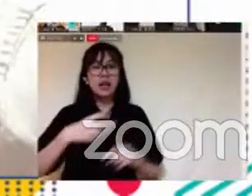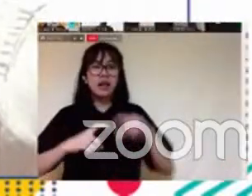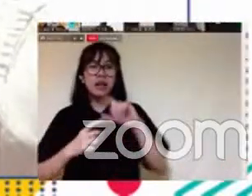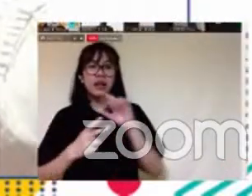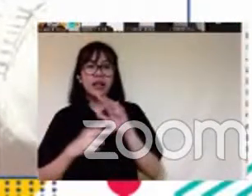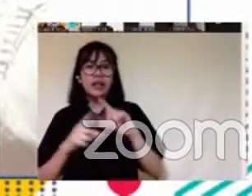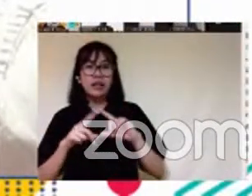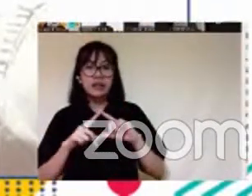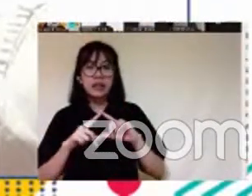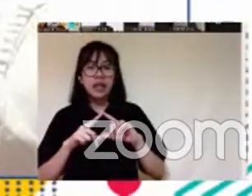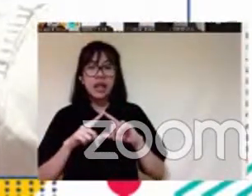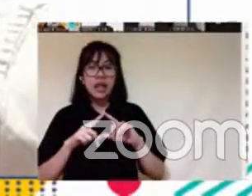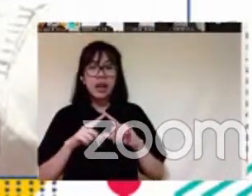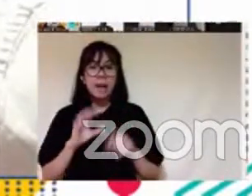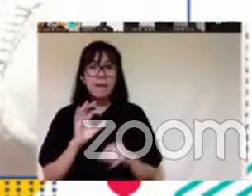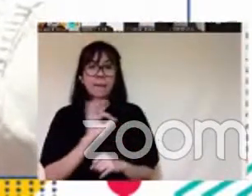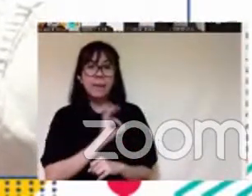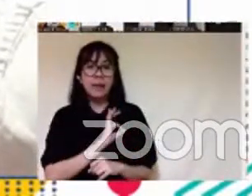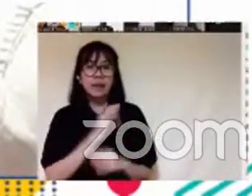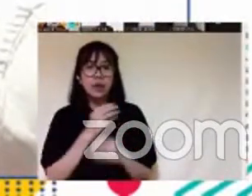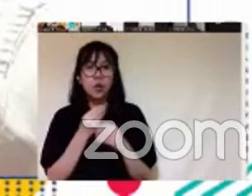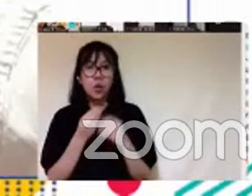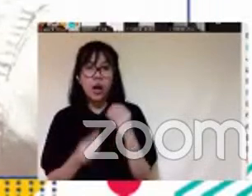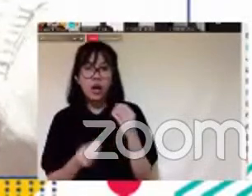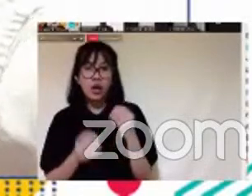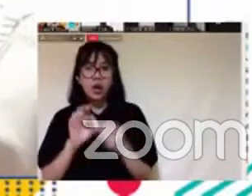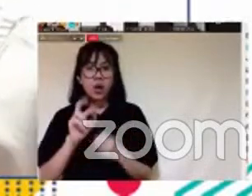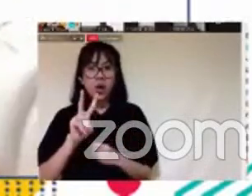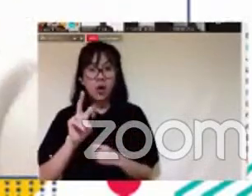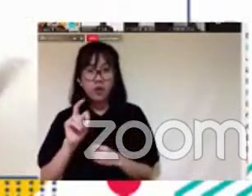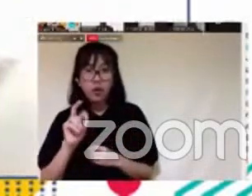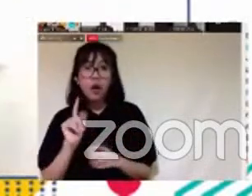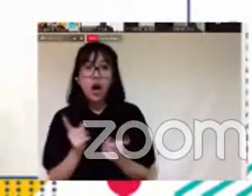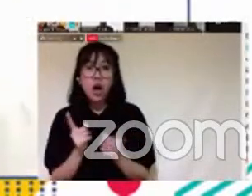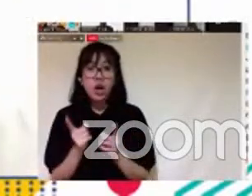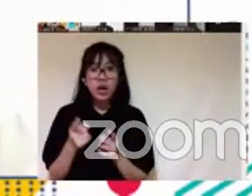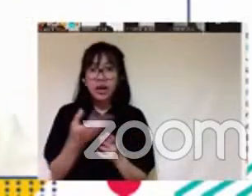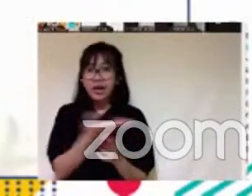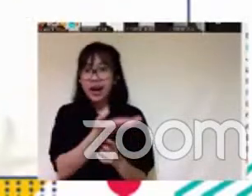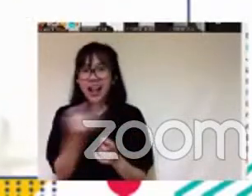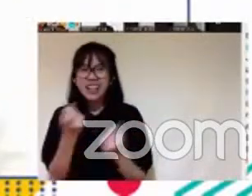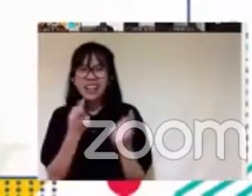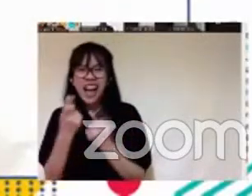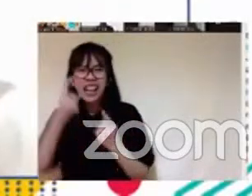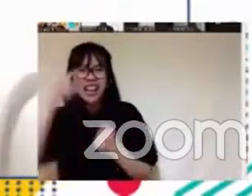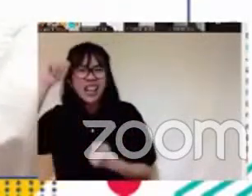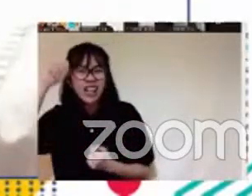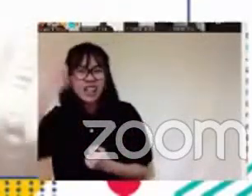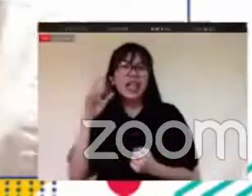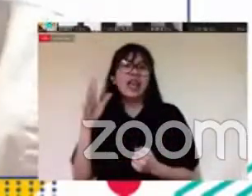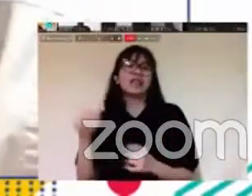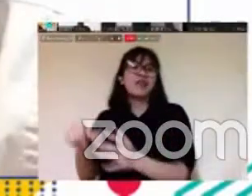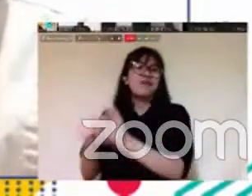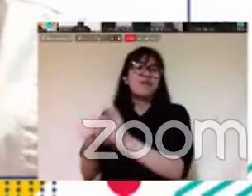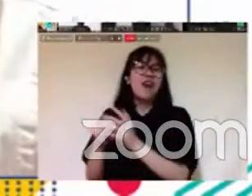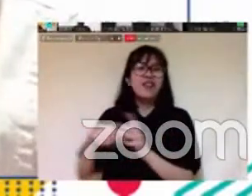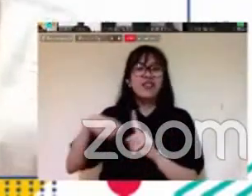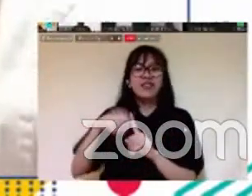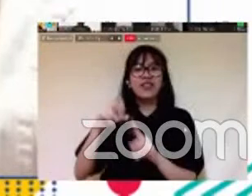OVO. Nanti kalau ada pertanyaan yang susah-susah, nanti akan ada Kresna yang jawab. Terima